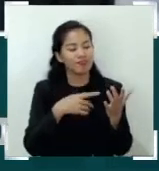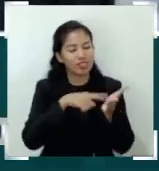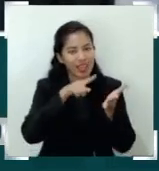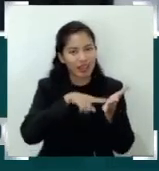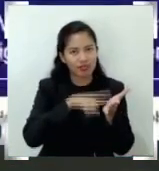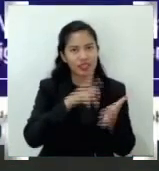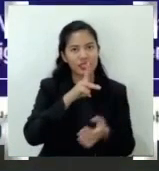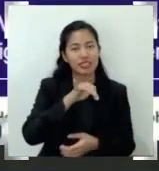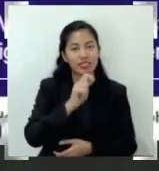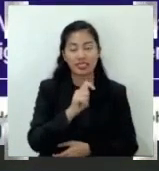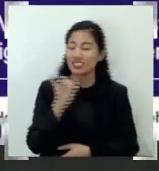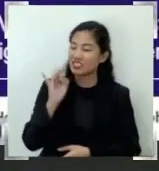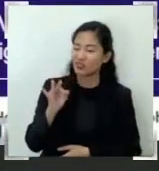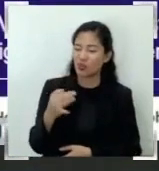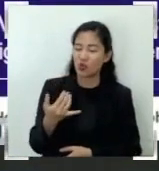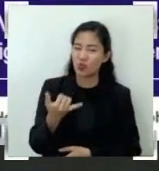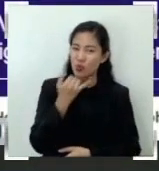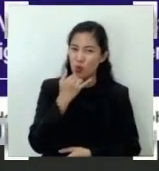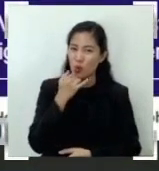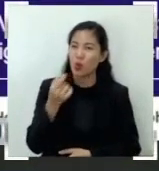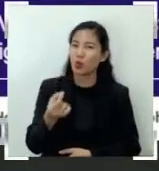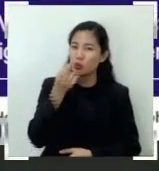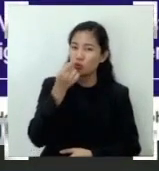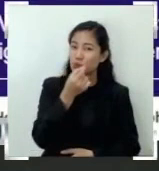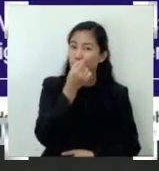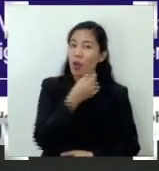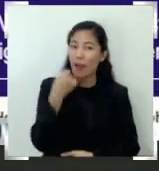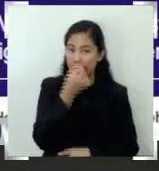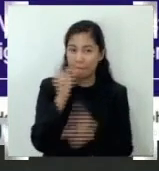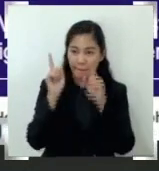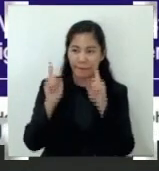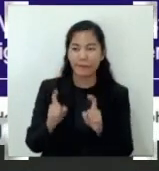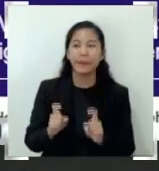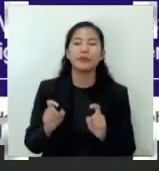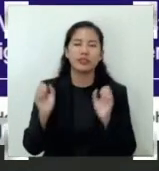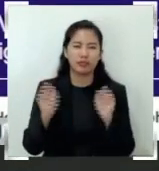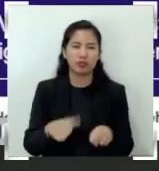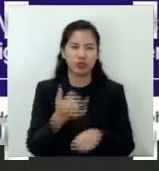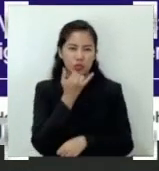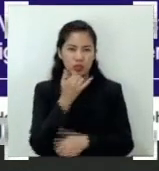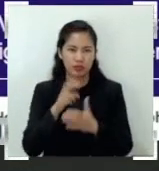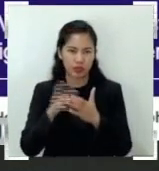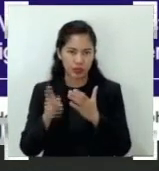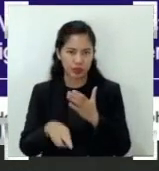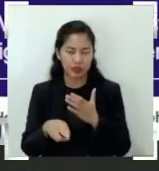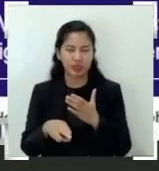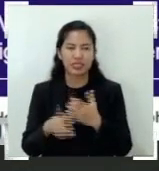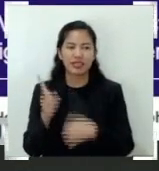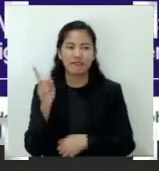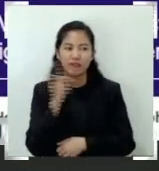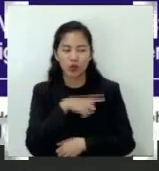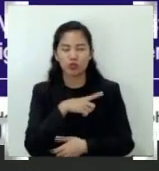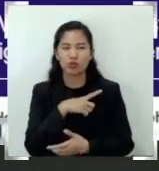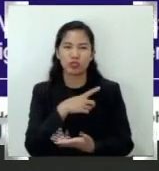pagkuha ng swab, malamang magiging mali rin ang resulta nyo at ito ay pwedeng magbigay ng false sense of security. Maari